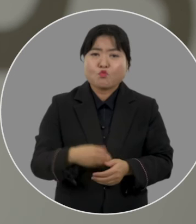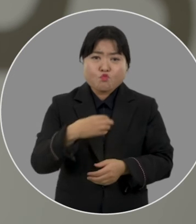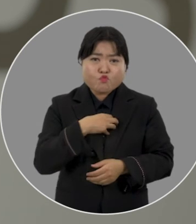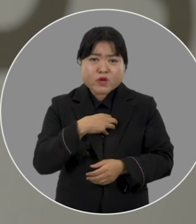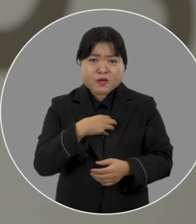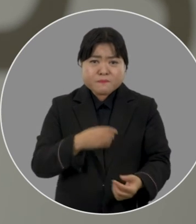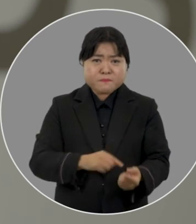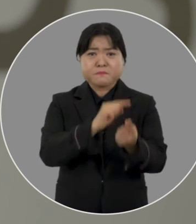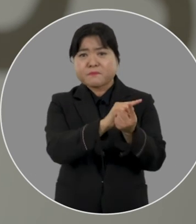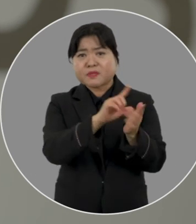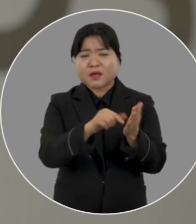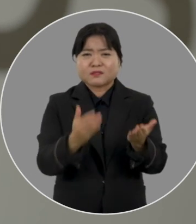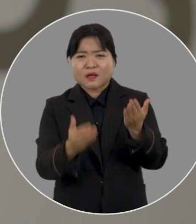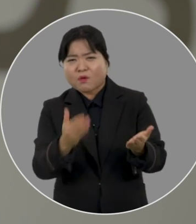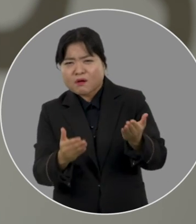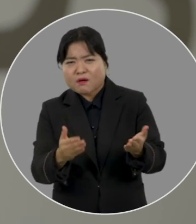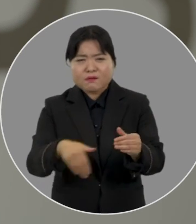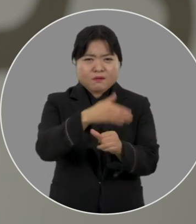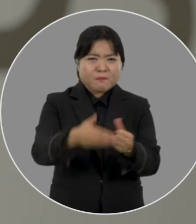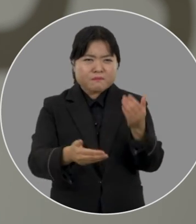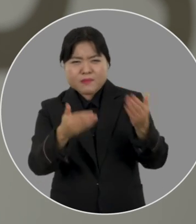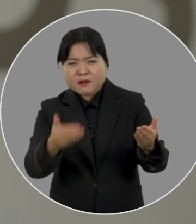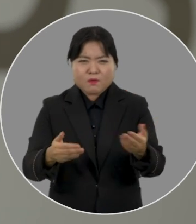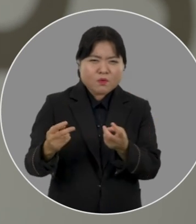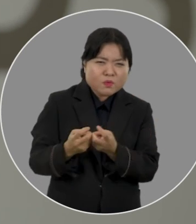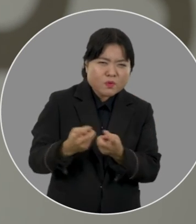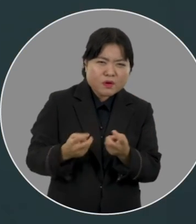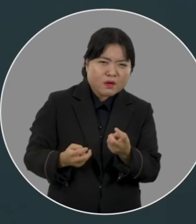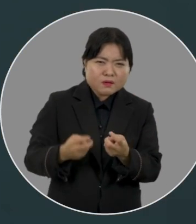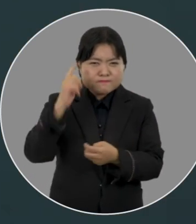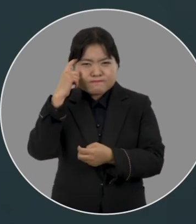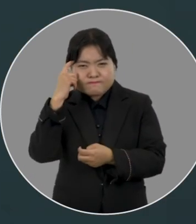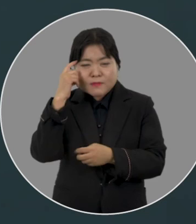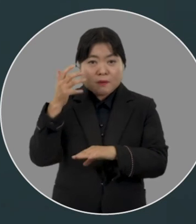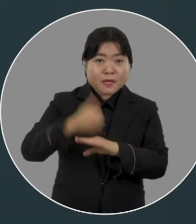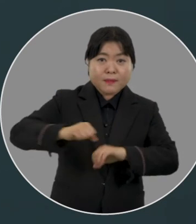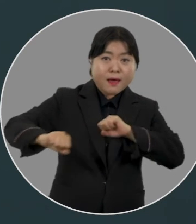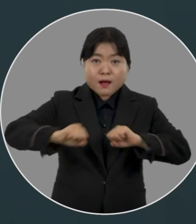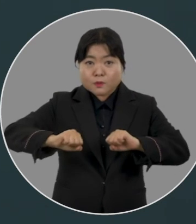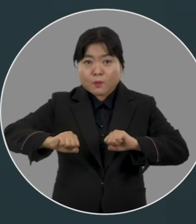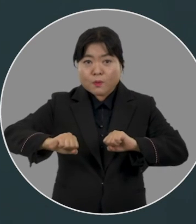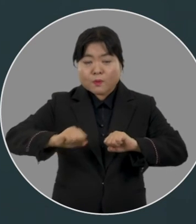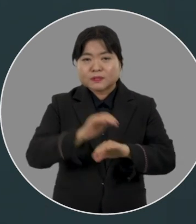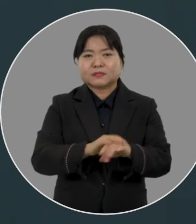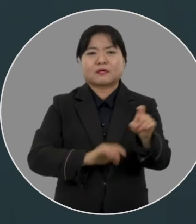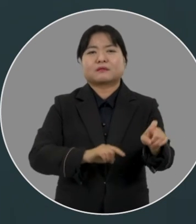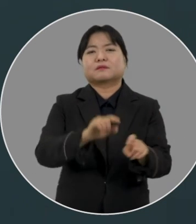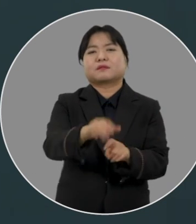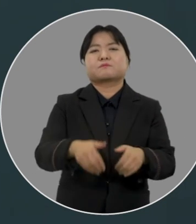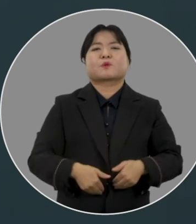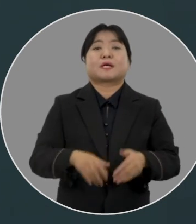순간에 상황 판단하고 어떻게 해야 되지? 라고 생각하고서 마지막 행동으로 옮기는데